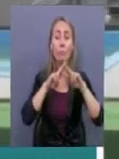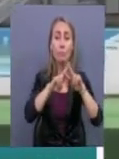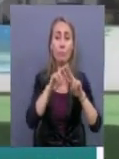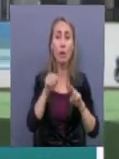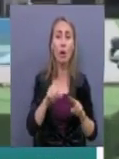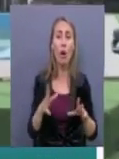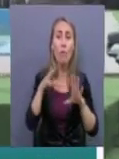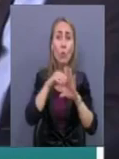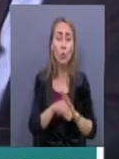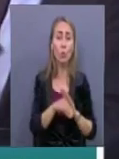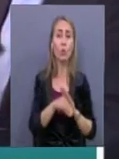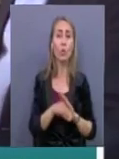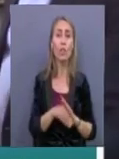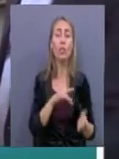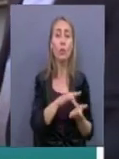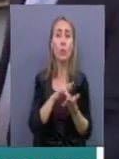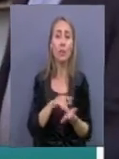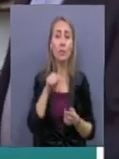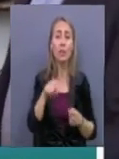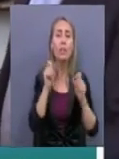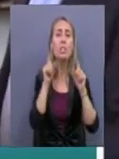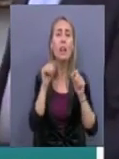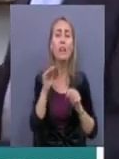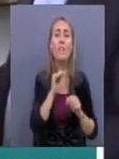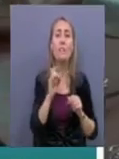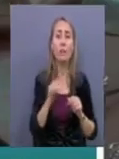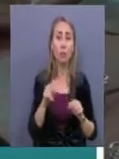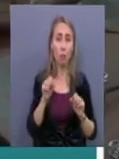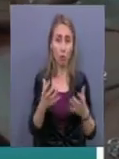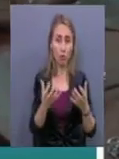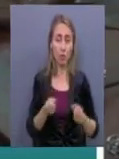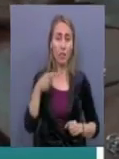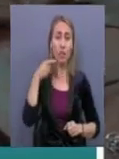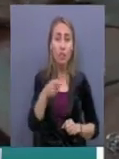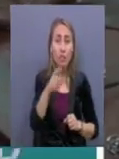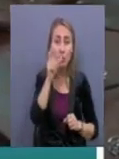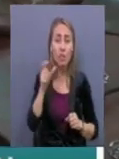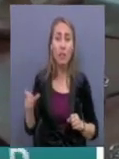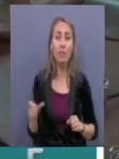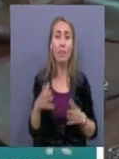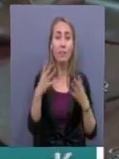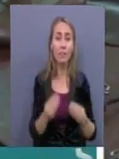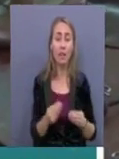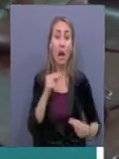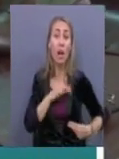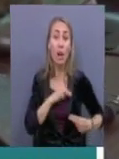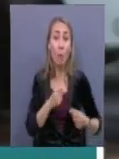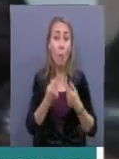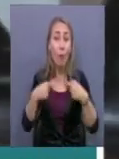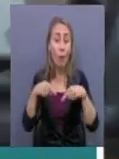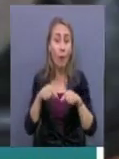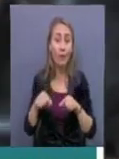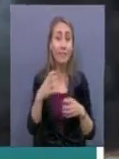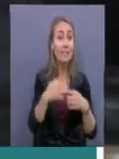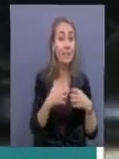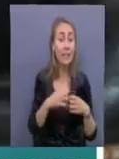дәйек. Өңір басшысы жоспардан тыс шағын кәсіп нысандарының жұмысымен танысты. Мысалы, Парқановтардың шеберханасында таза былғарыдан